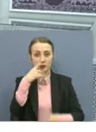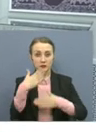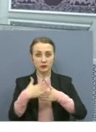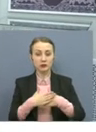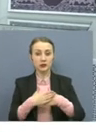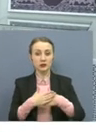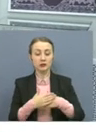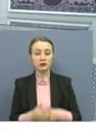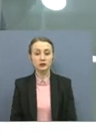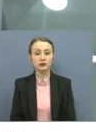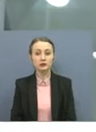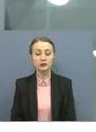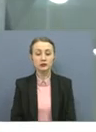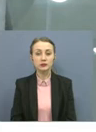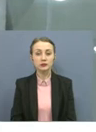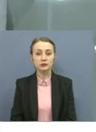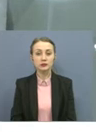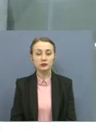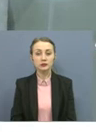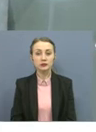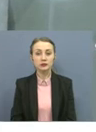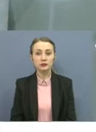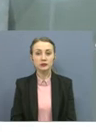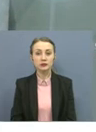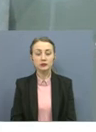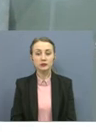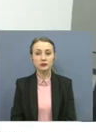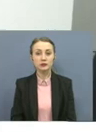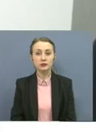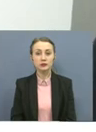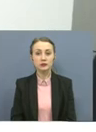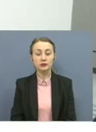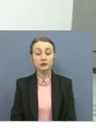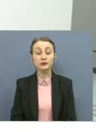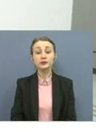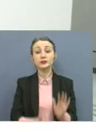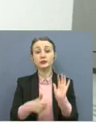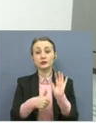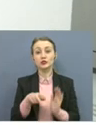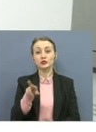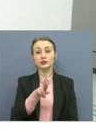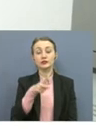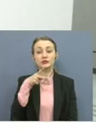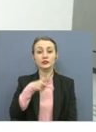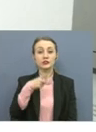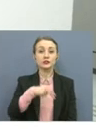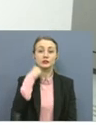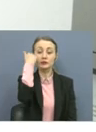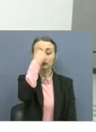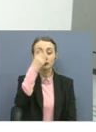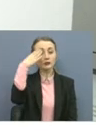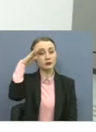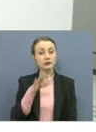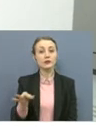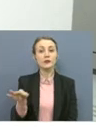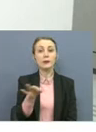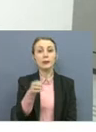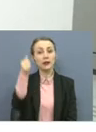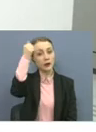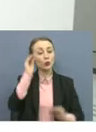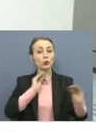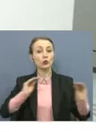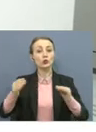астам адам келген. 6 января 2020 года облыстық тарихи өлкетану музейі экспозициядан кейін өз есігін 6 қаңтар күні